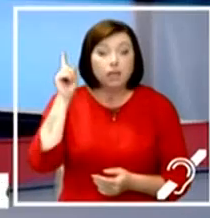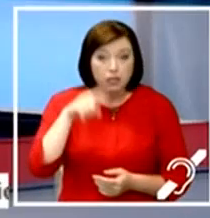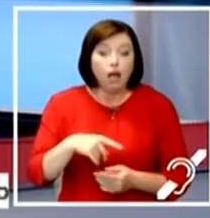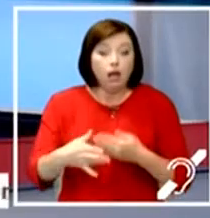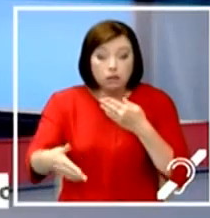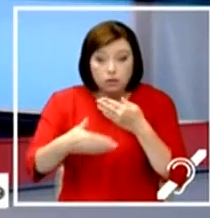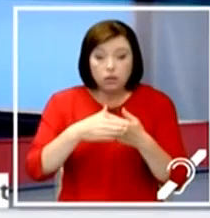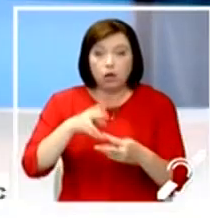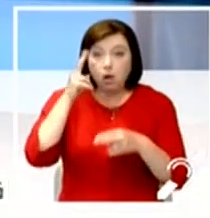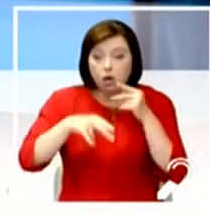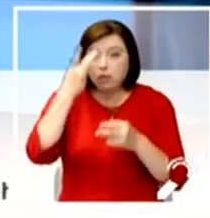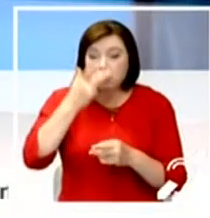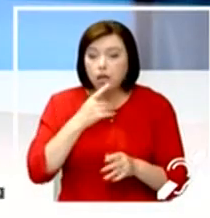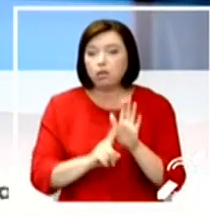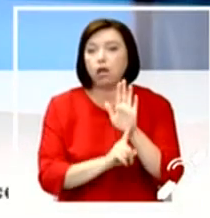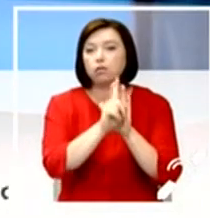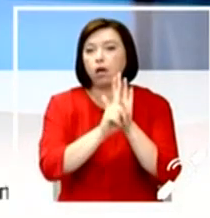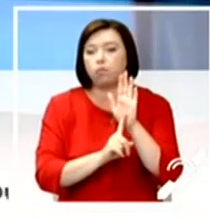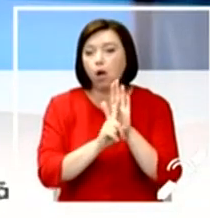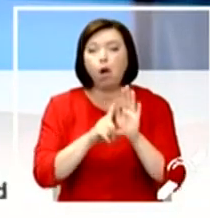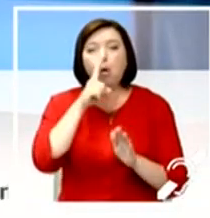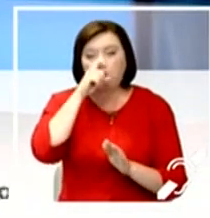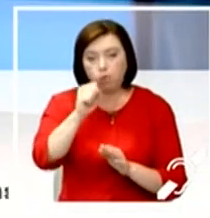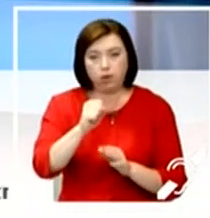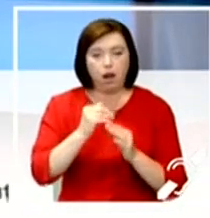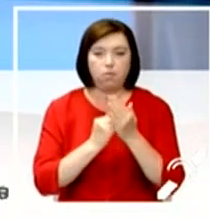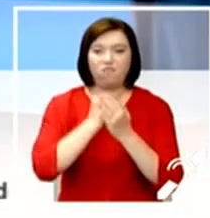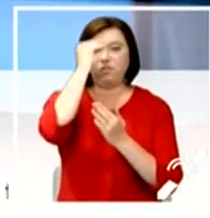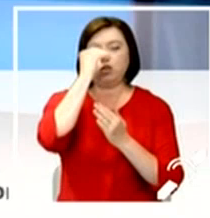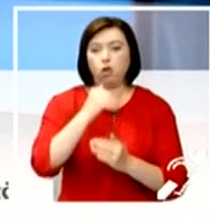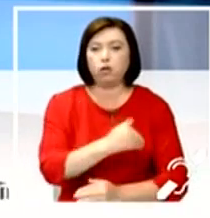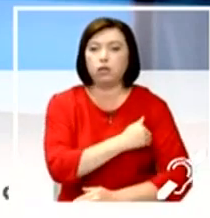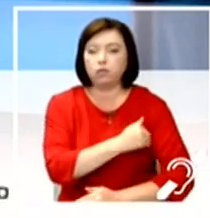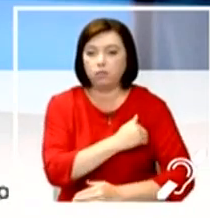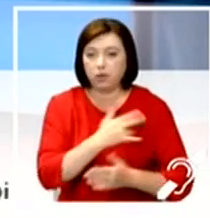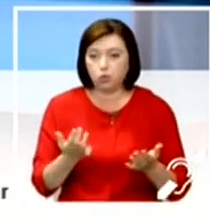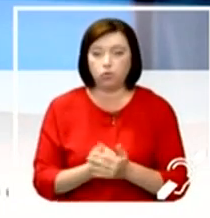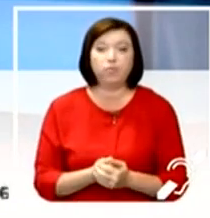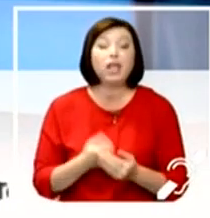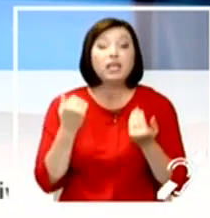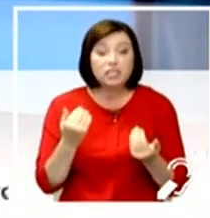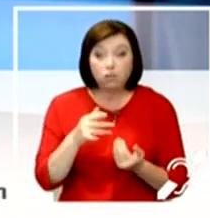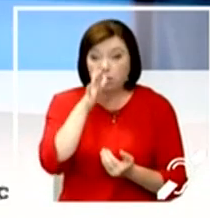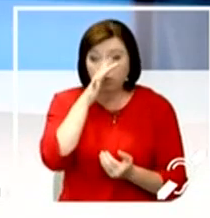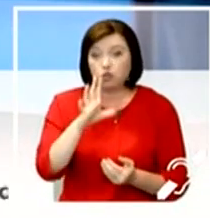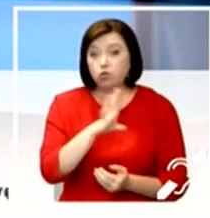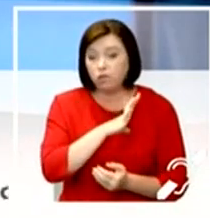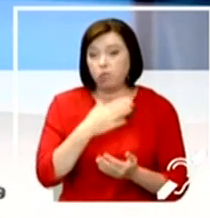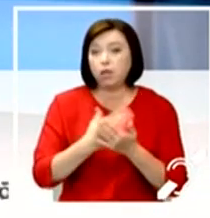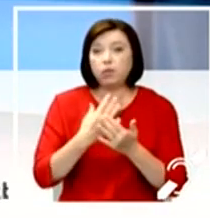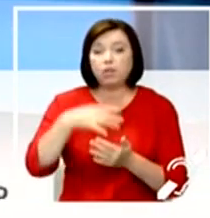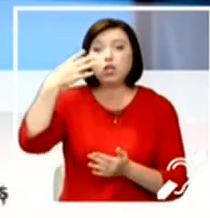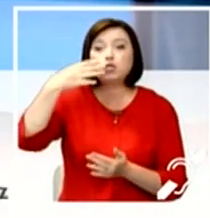Dacă ne apropiem de sfârșitul verii, mercurul din termometre se încăpățânează să rămână la valori extrem de ridicate. Astăzi în Chișinău au fost